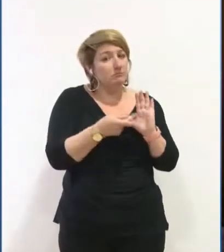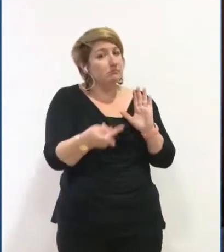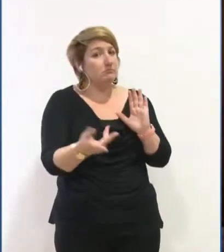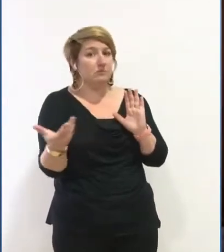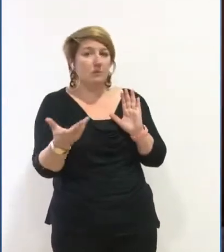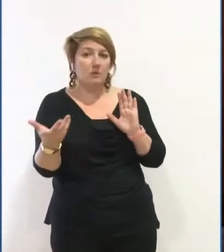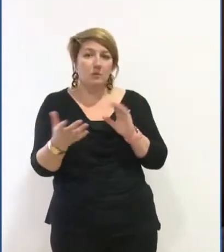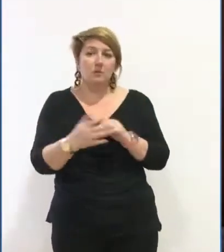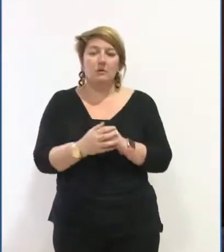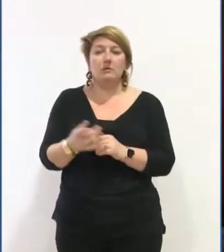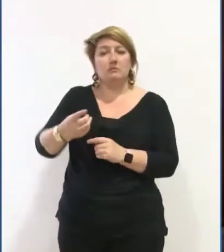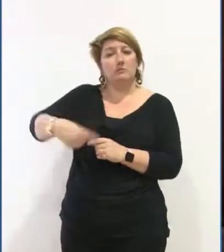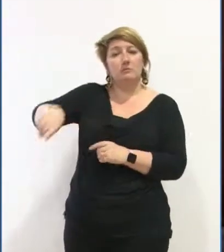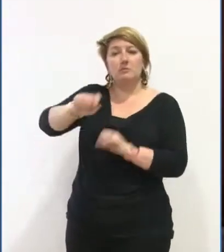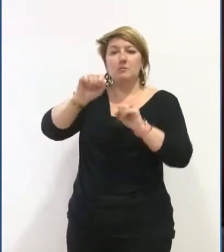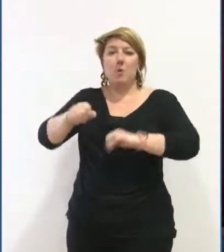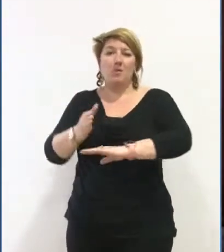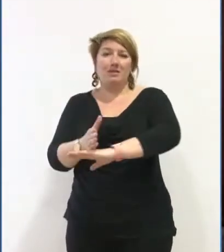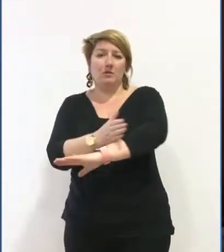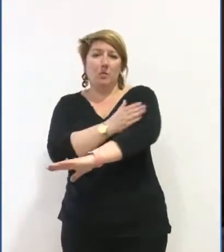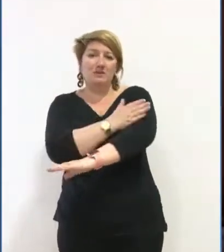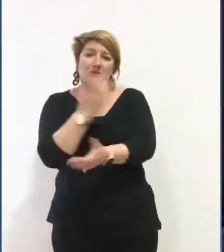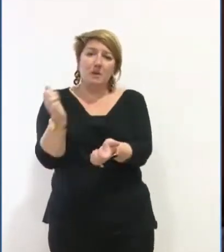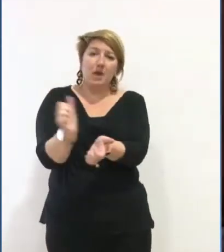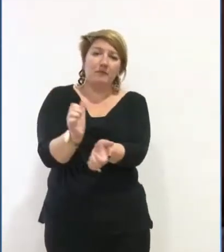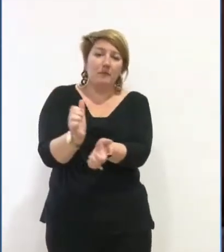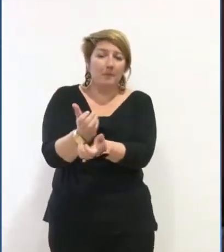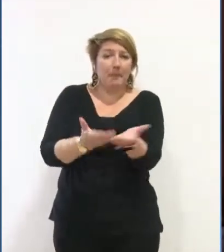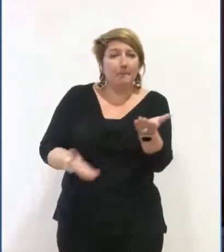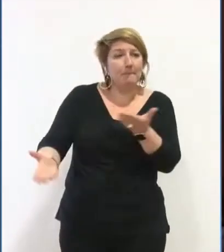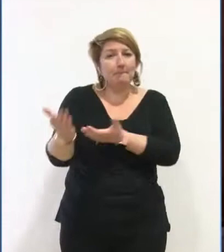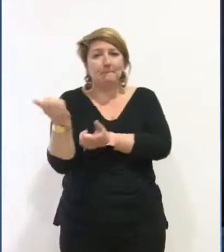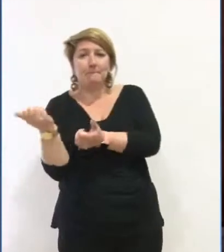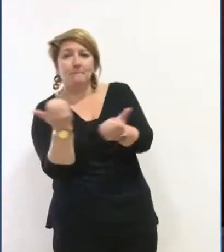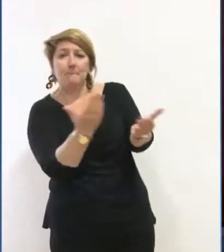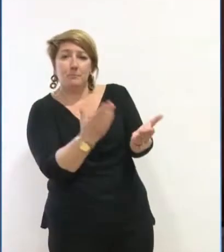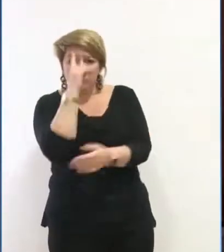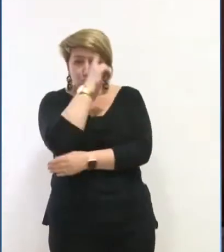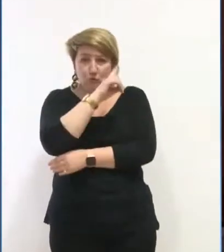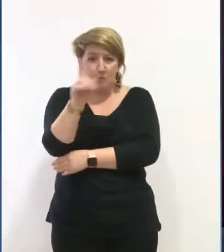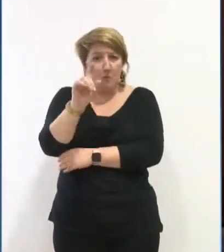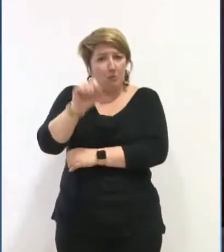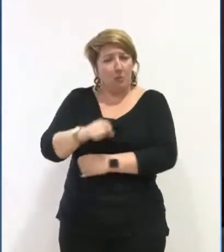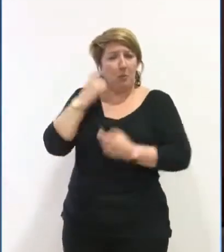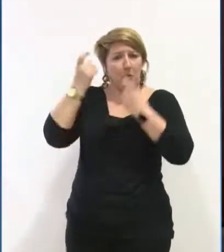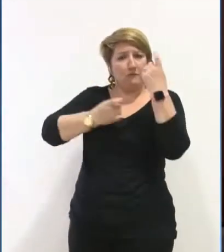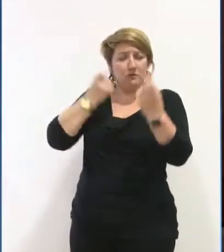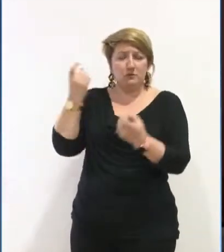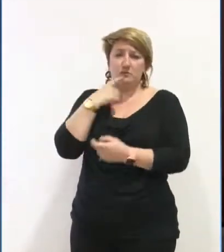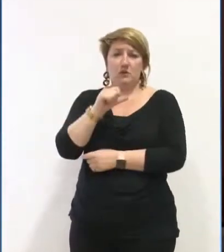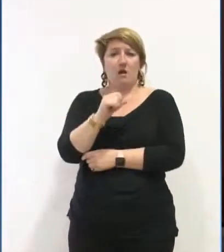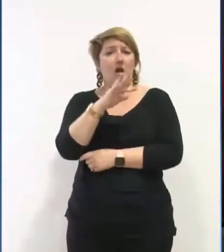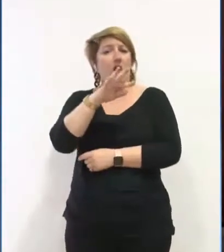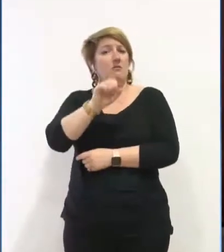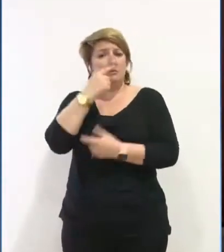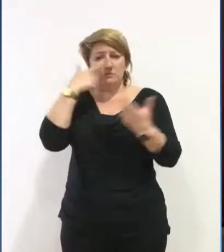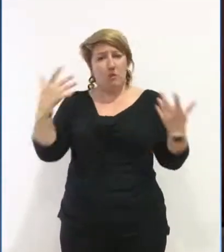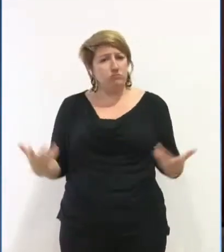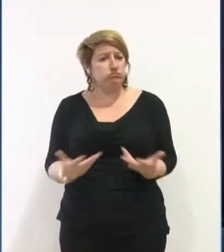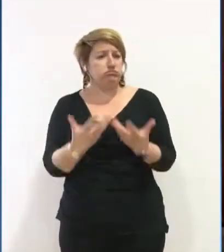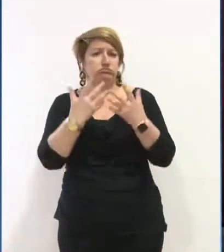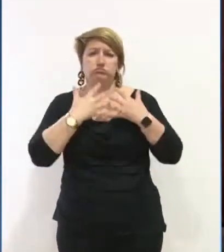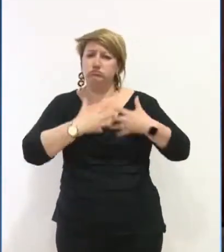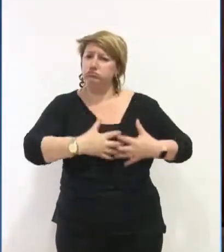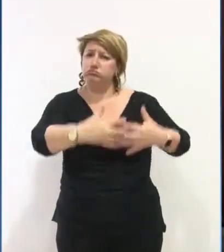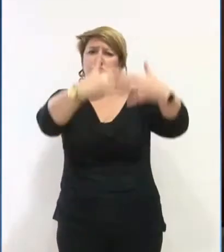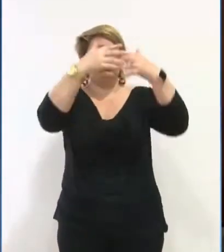des titres participatifs. C'est une option utile à étudier pour maintenir Actis dans une posture dynamique.